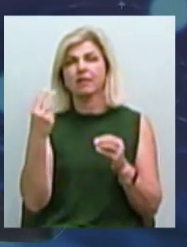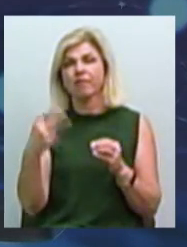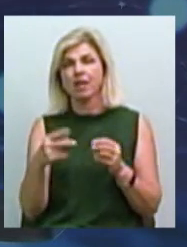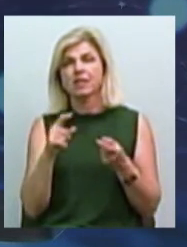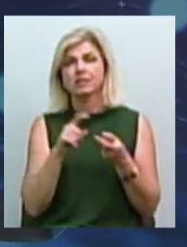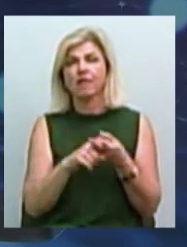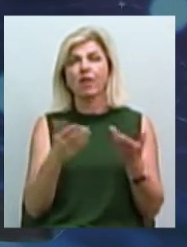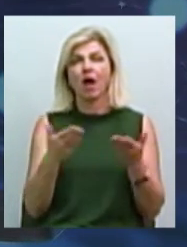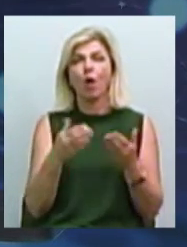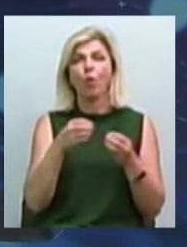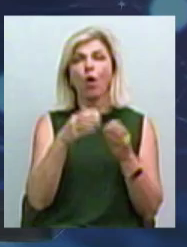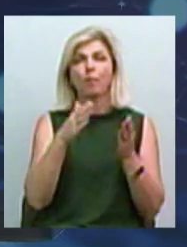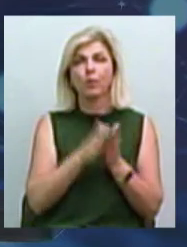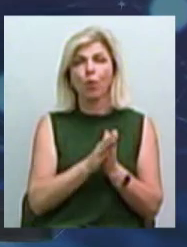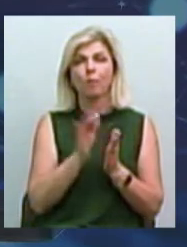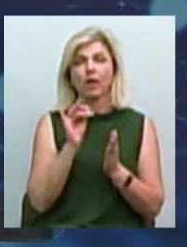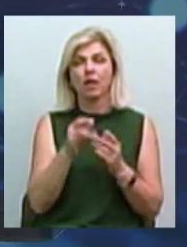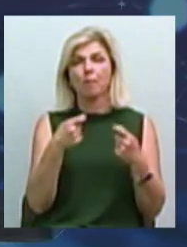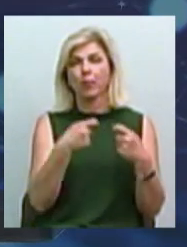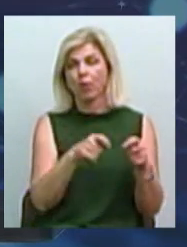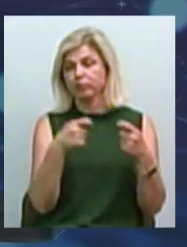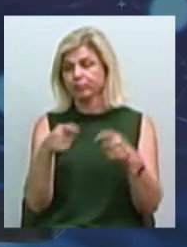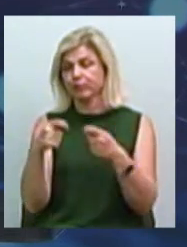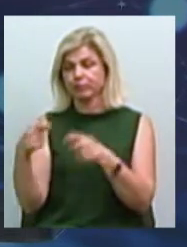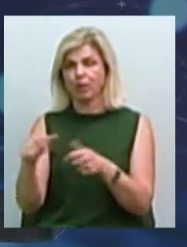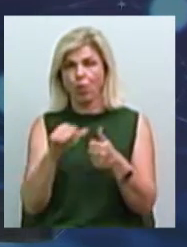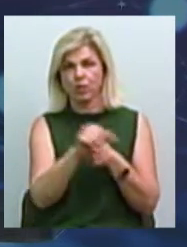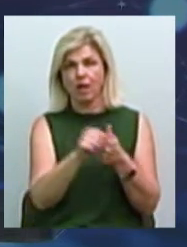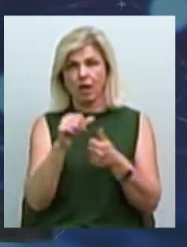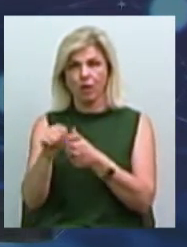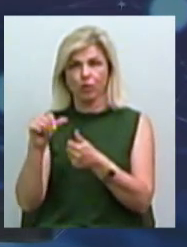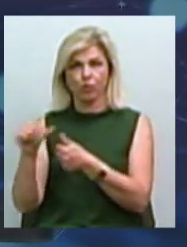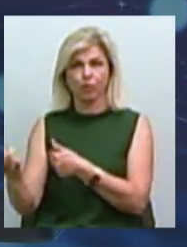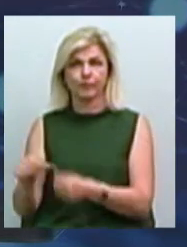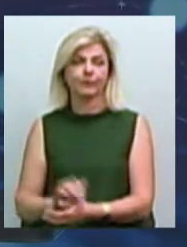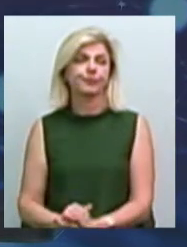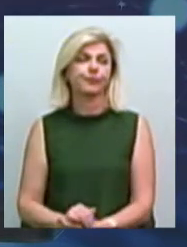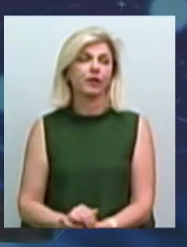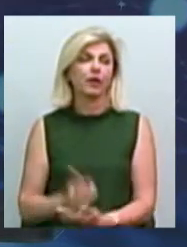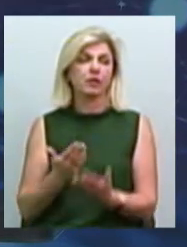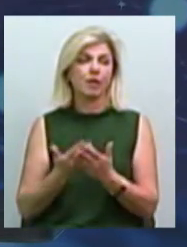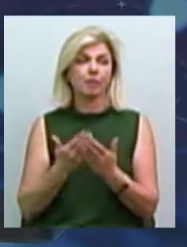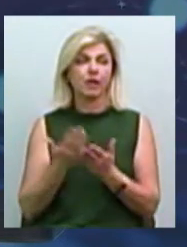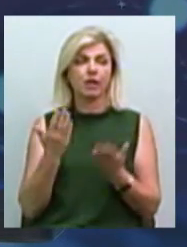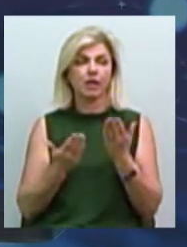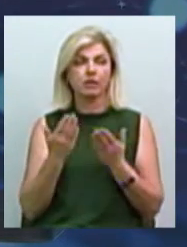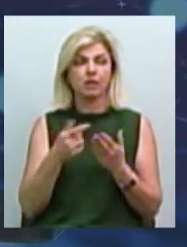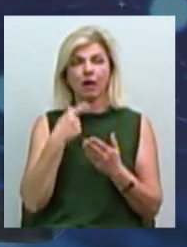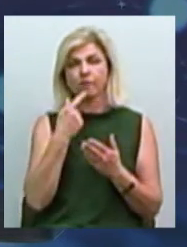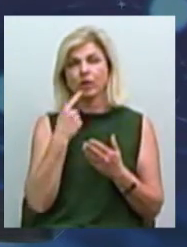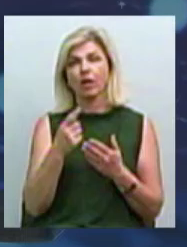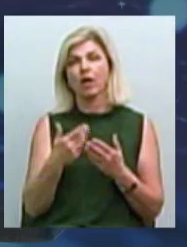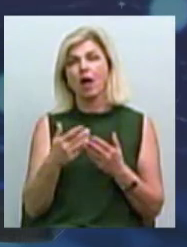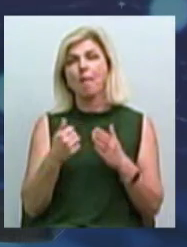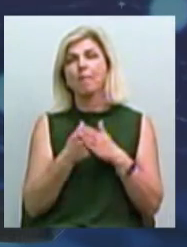какие объемы, и распродается отдельно. Ну, там отдельно продается, если мы говорим, опять-таки, возвращаясь к украинскому примеру, отдельно